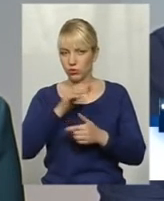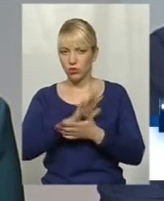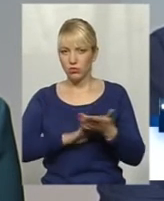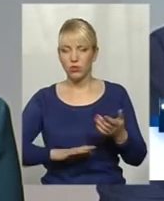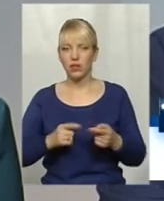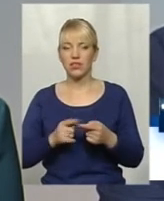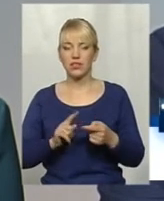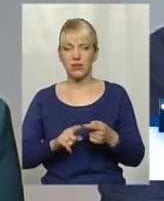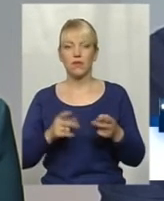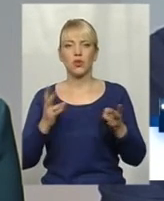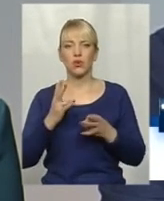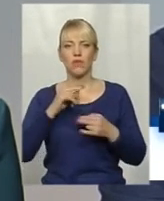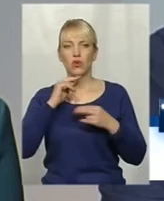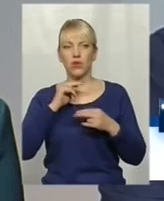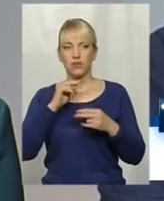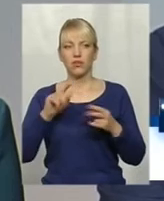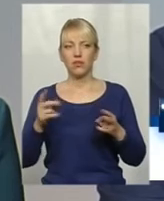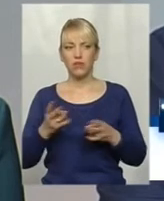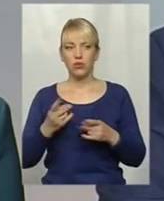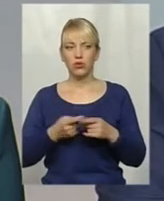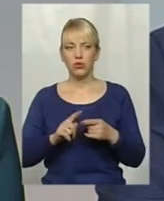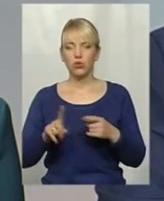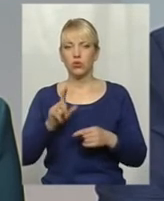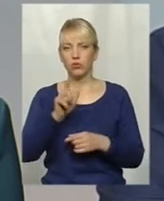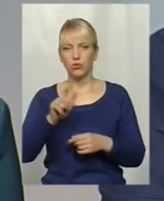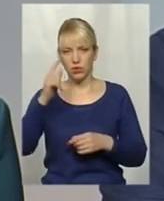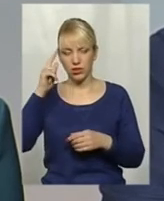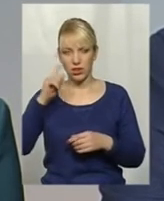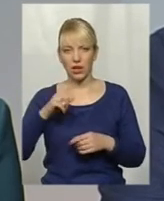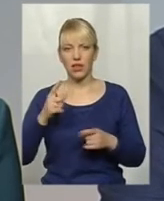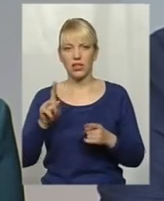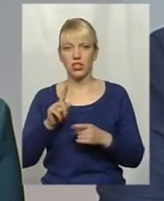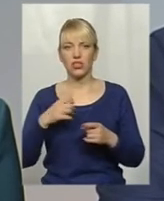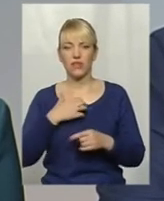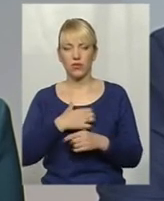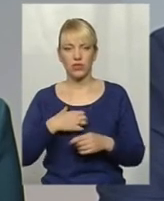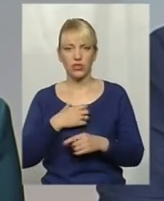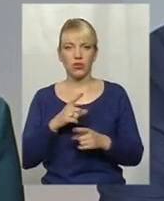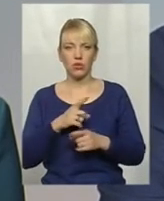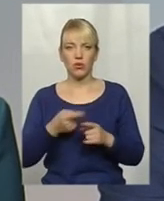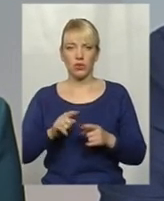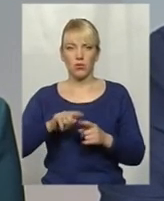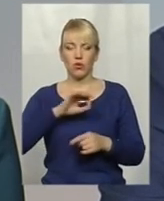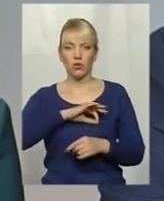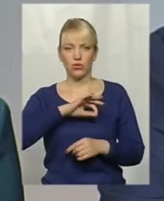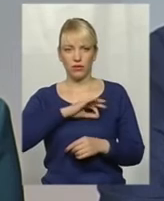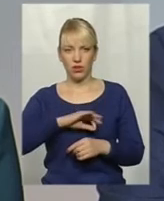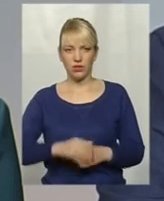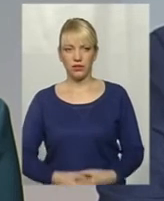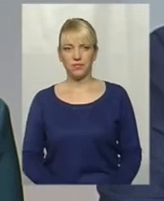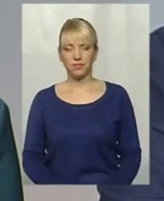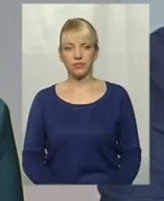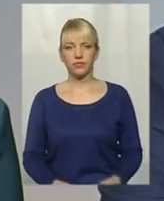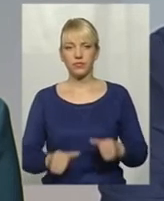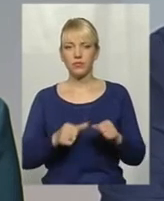вартує уваги і вартує те, щоб люди ним про це знали, що важливо, а ще важливіше, щоб цим користувалися. Пам'ятаєте, в минулому